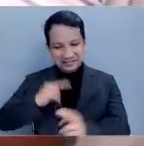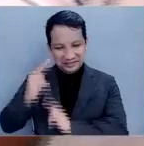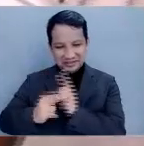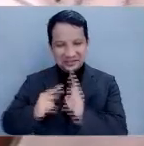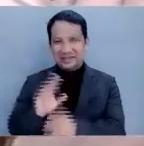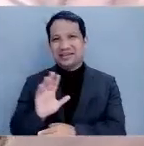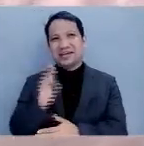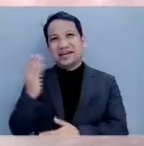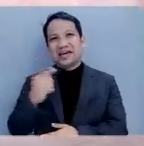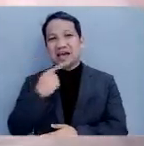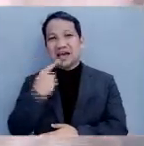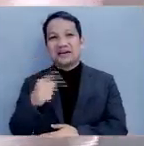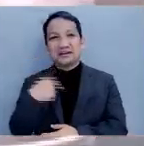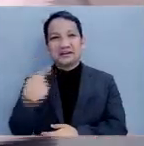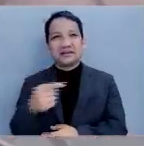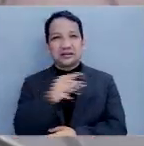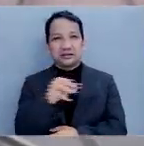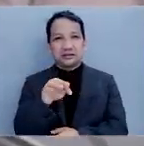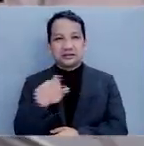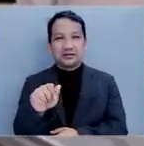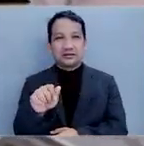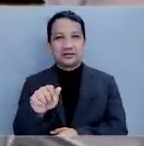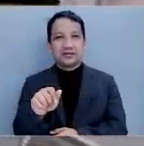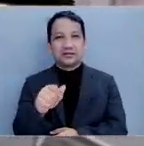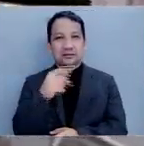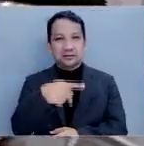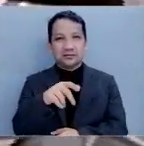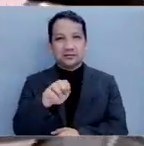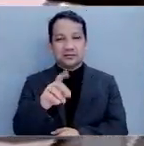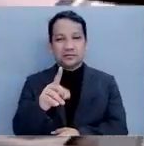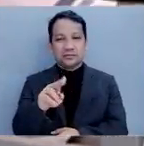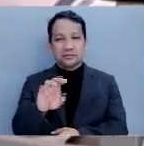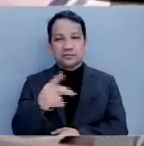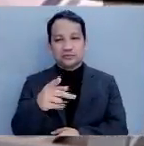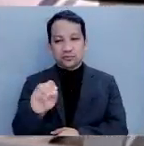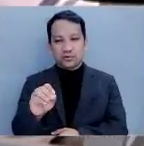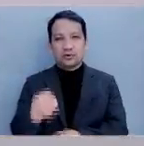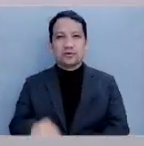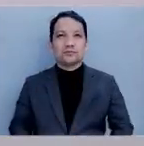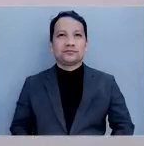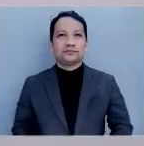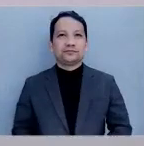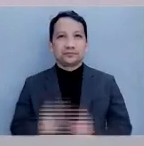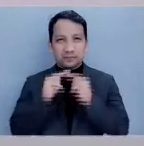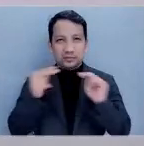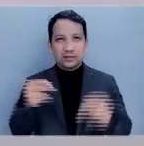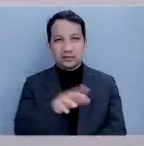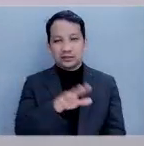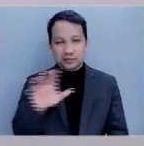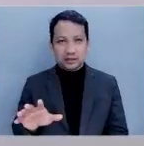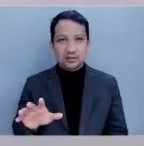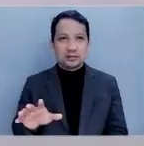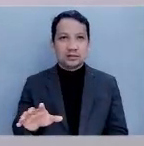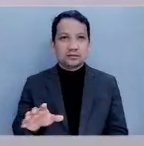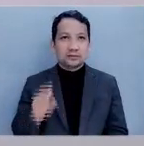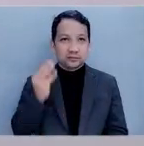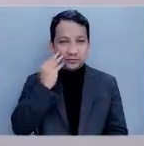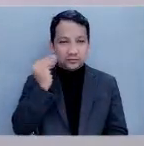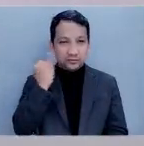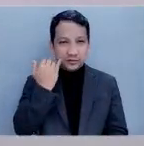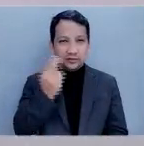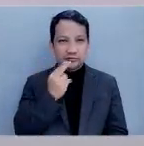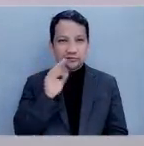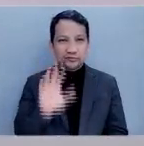Sure. Abangan si Kylie sa MMFF entry ng Pinduko this December. Nagbabalita mula sa Frontline, MJ